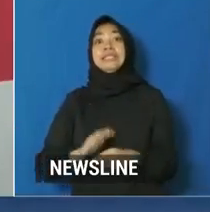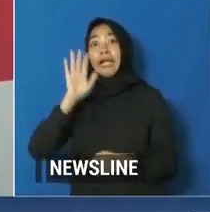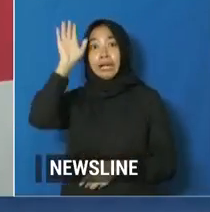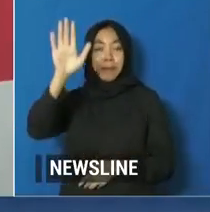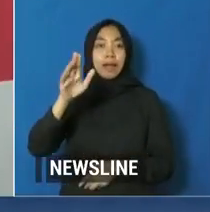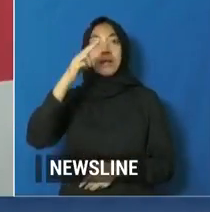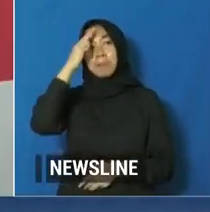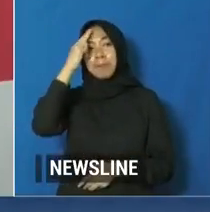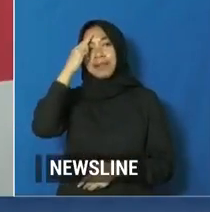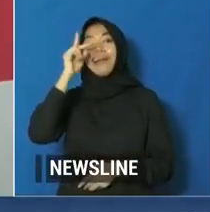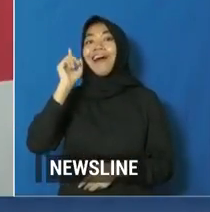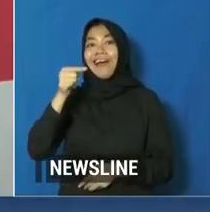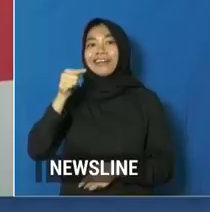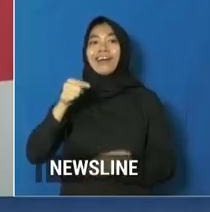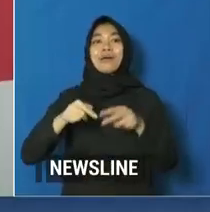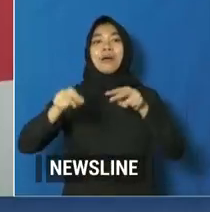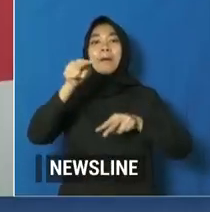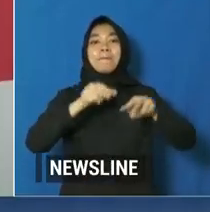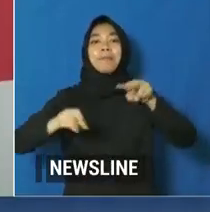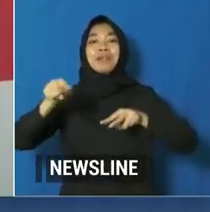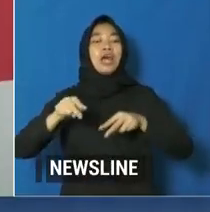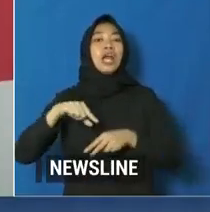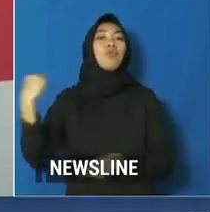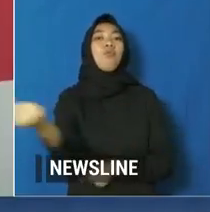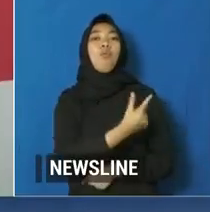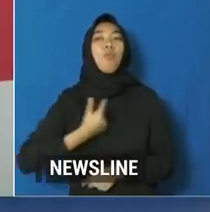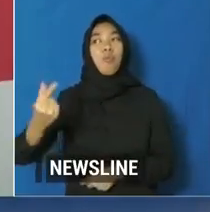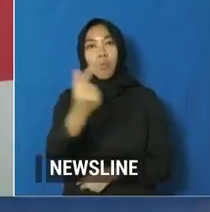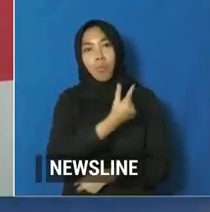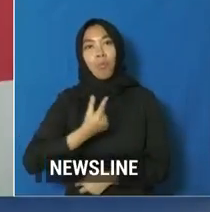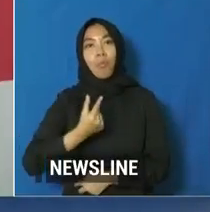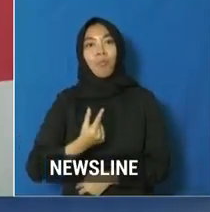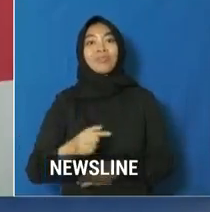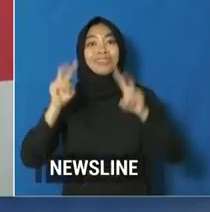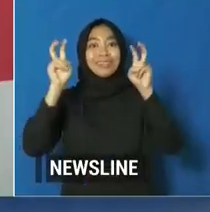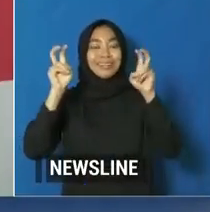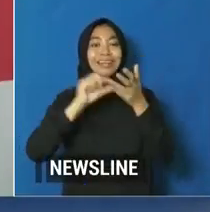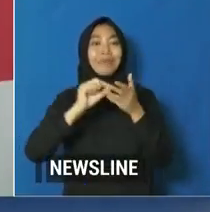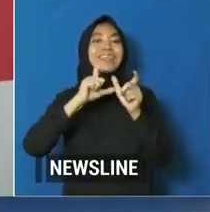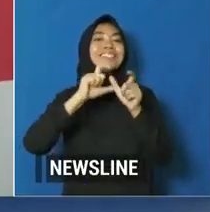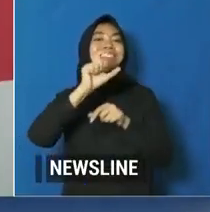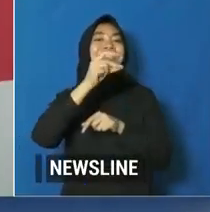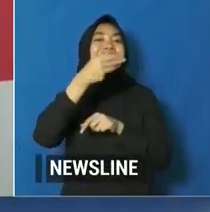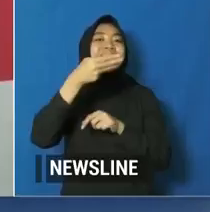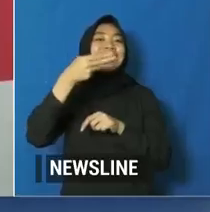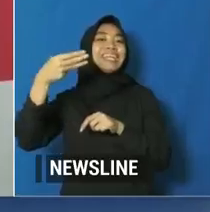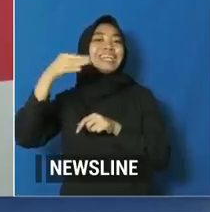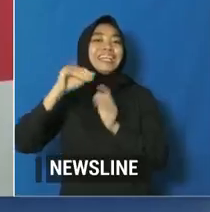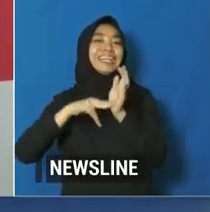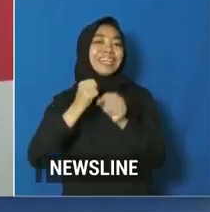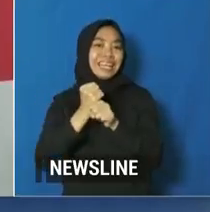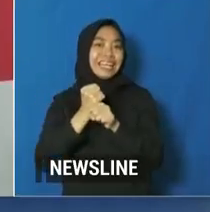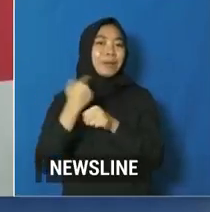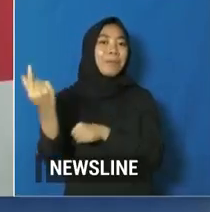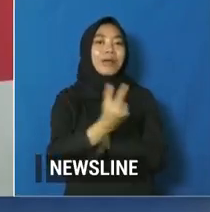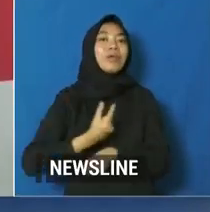melaksanakan pemeriksaan secara massal atau kita sebut sebagai screening massal terhadap